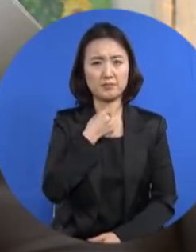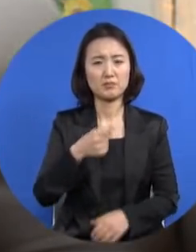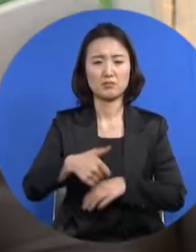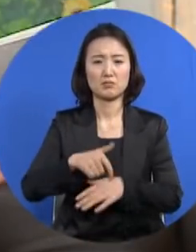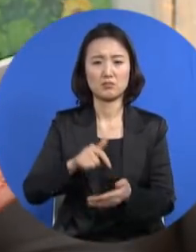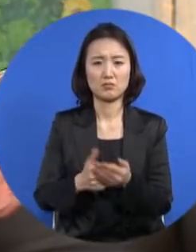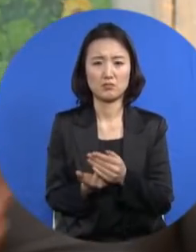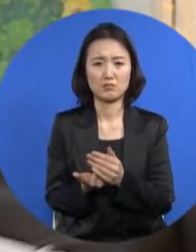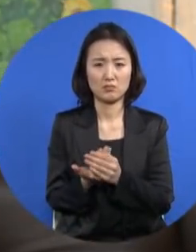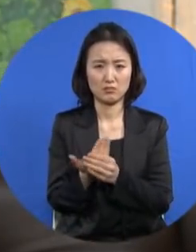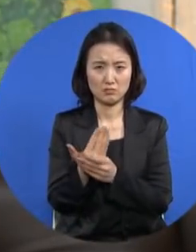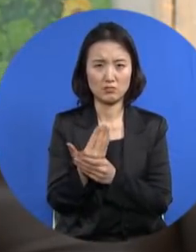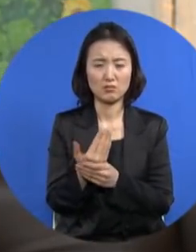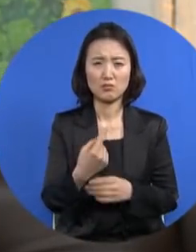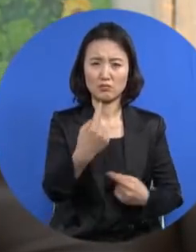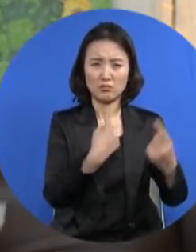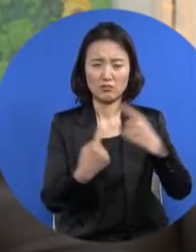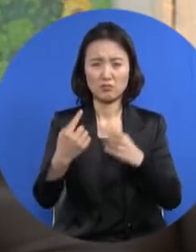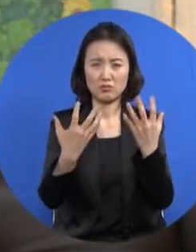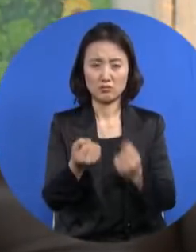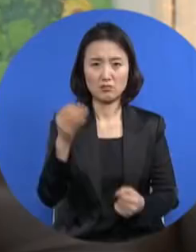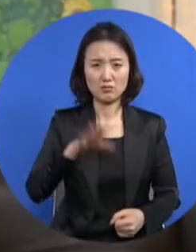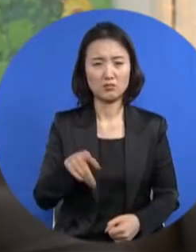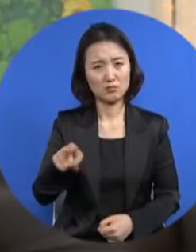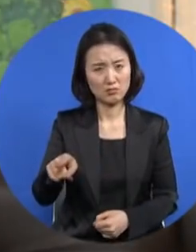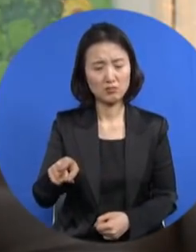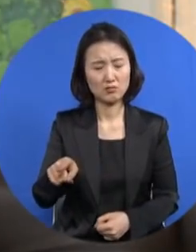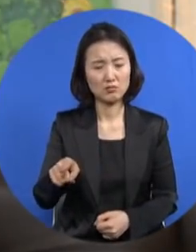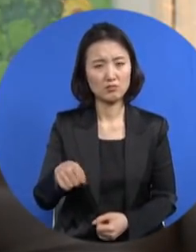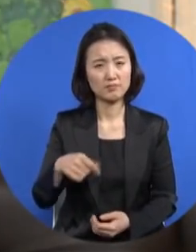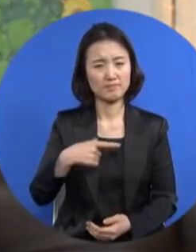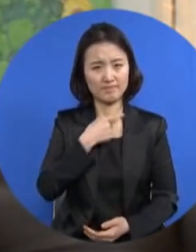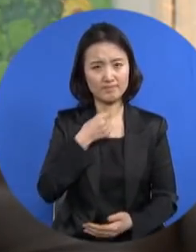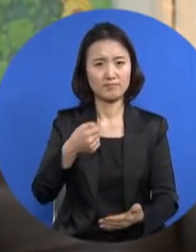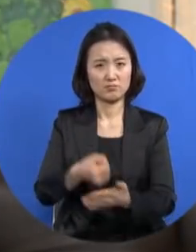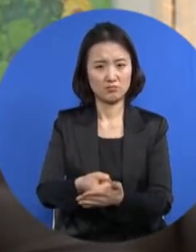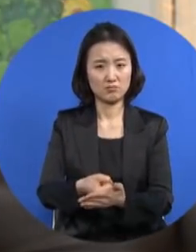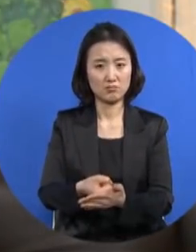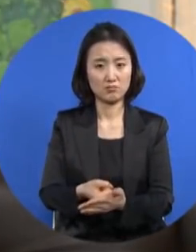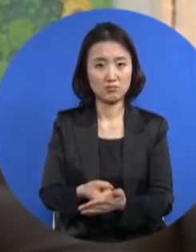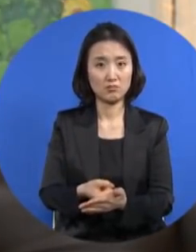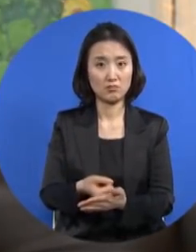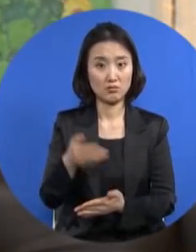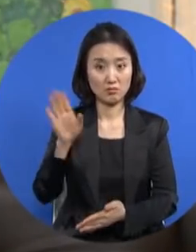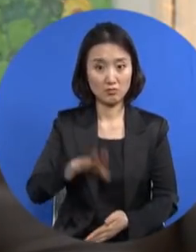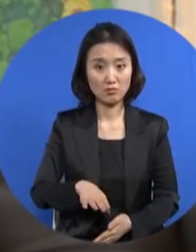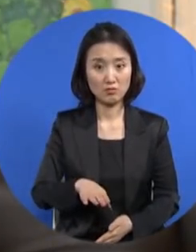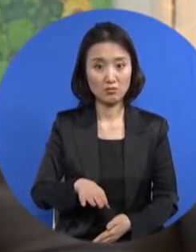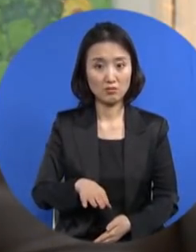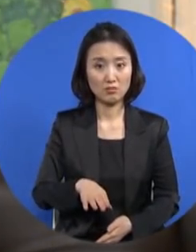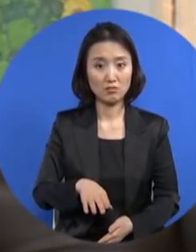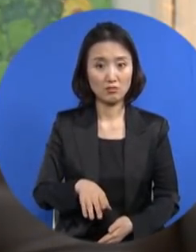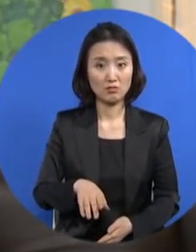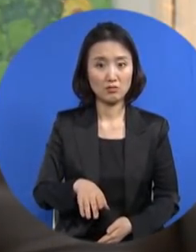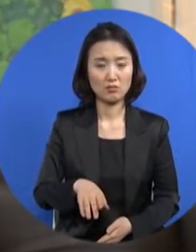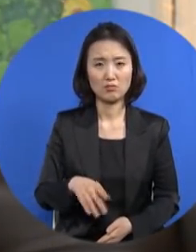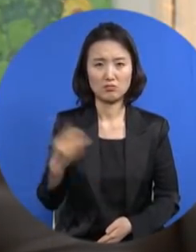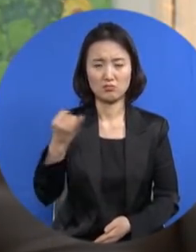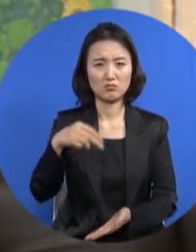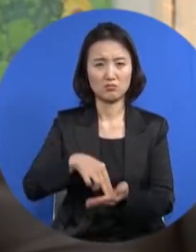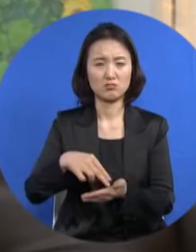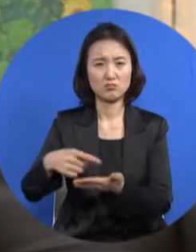이게 굉장히 많은 지원이 있었기 때문에 뽑아줘야 되겠다고 속으로 생각했는데 다음날 이분이 더 이상 우리 회사는 지원을 하지 않겠다는